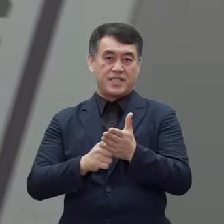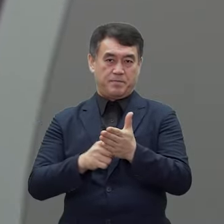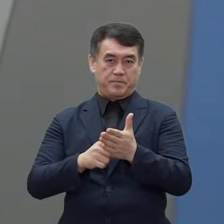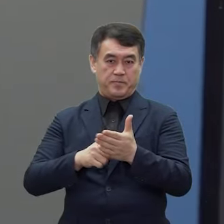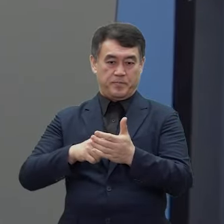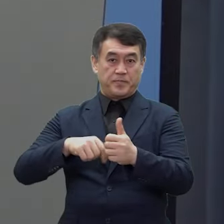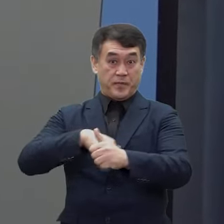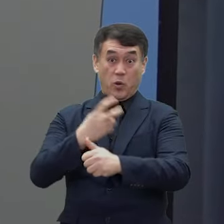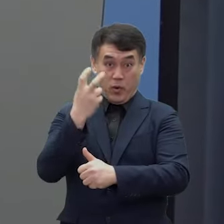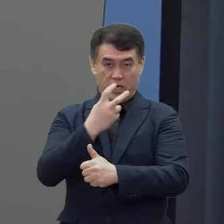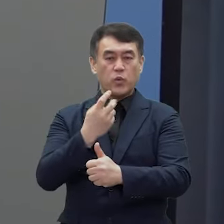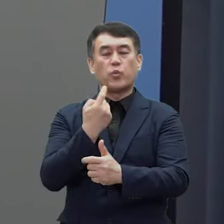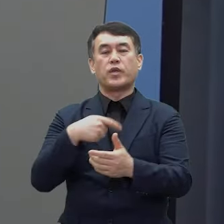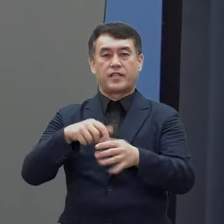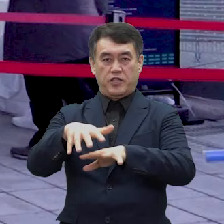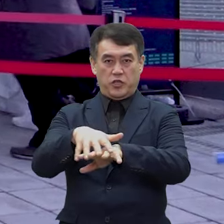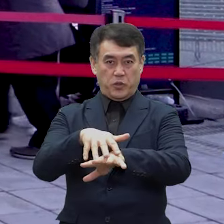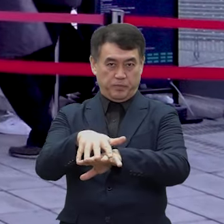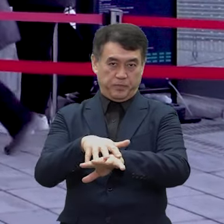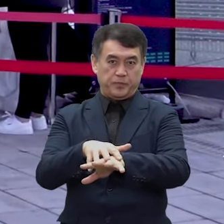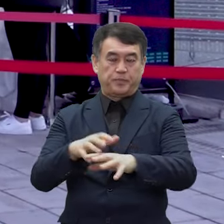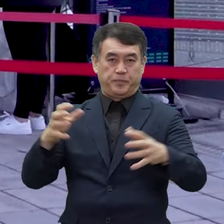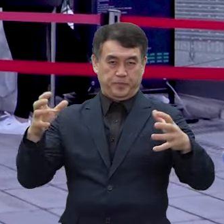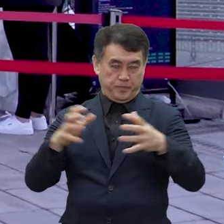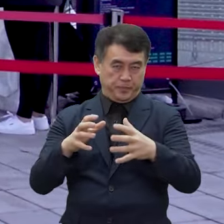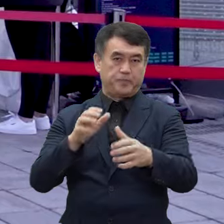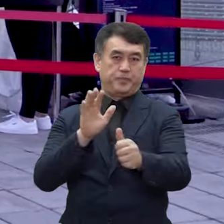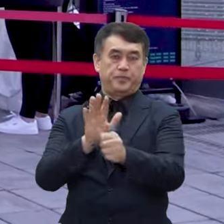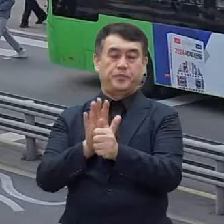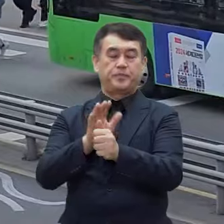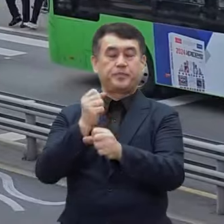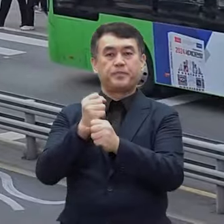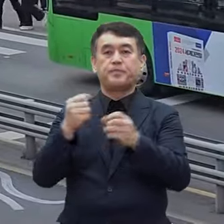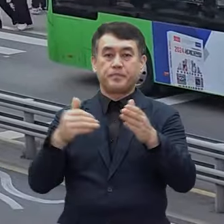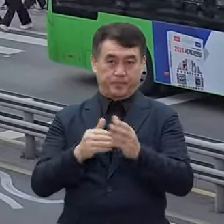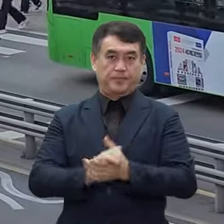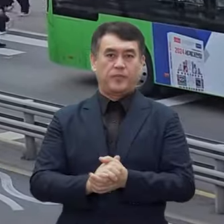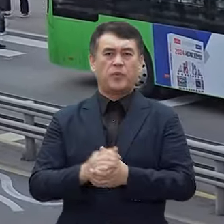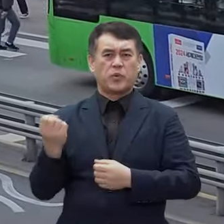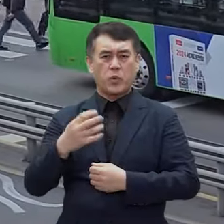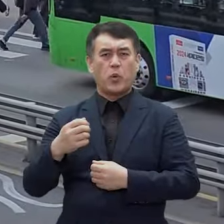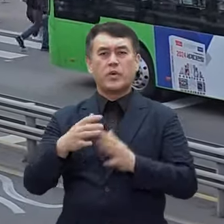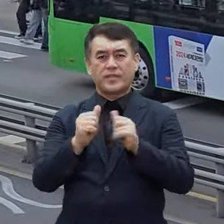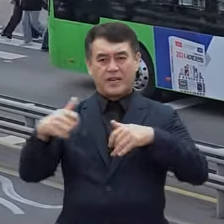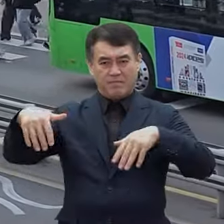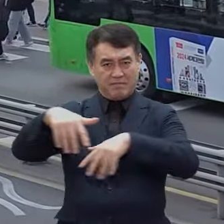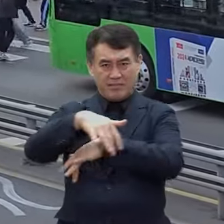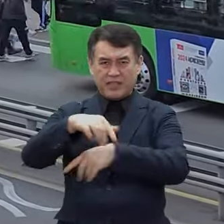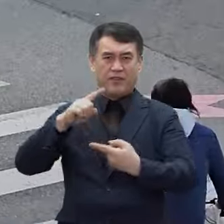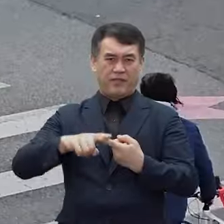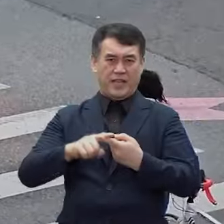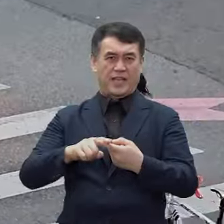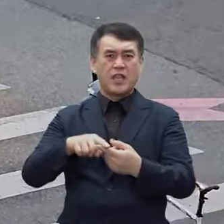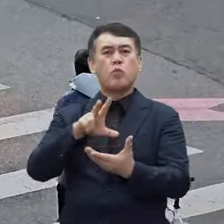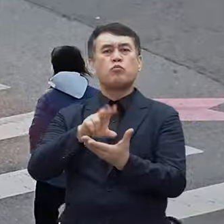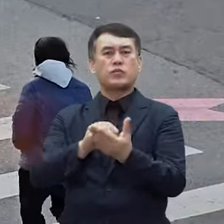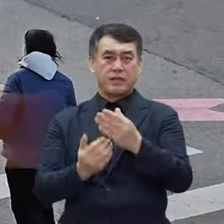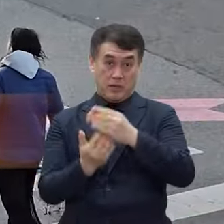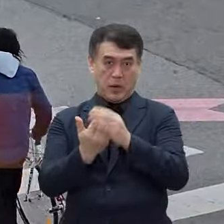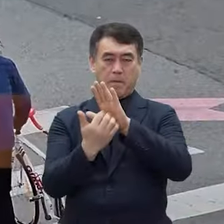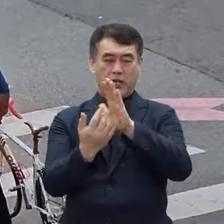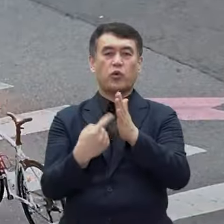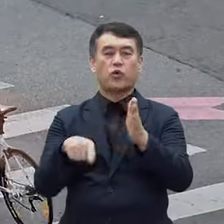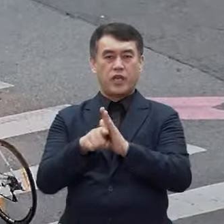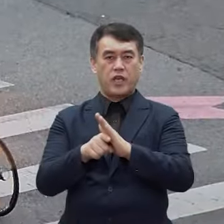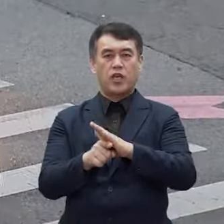가동할 수 있도록 협조 체계를 구축했습니다 또한 보행자 사고를 예방하기 위해 경기장 인근